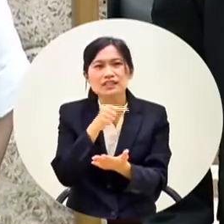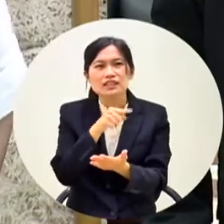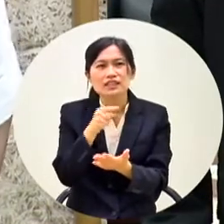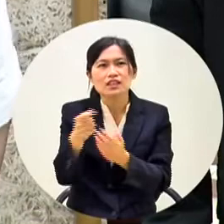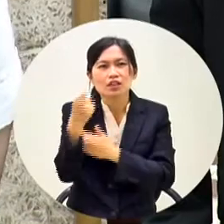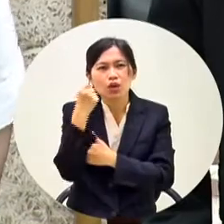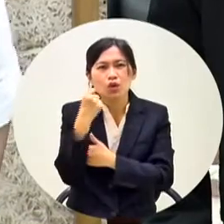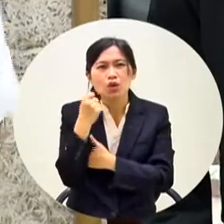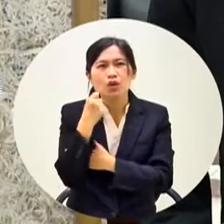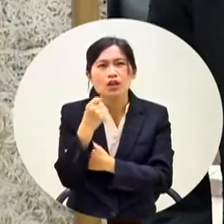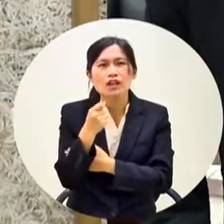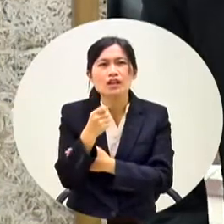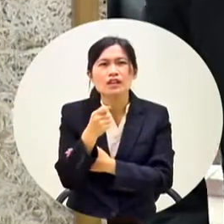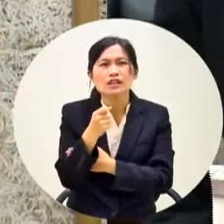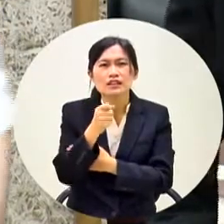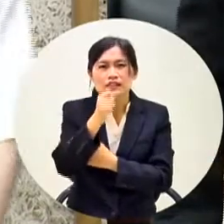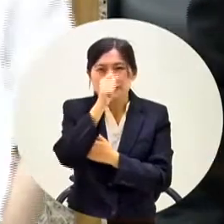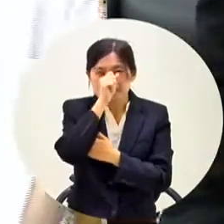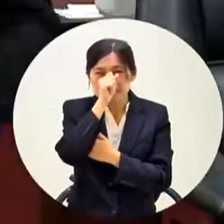开发。 好，行。